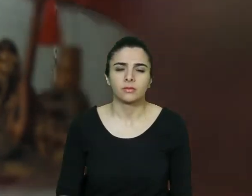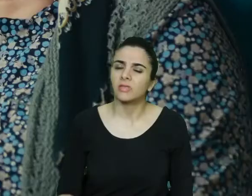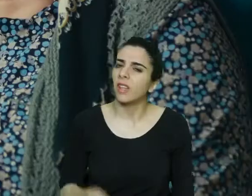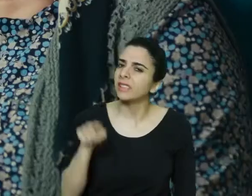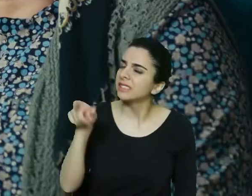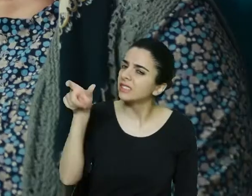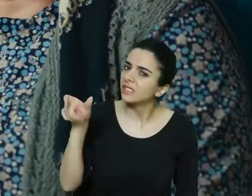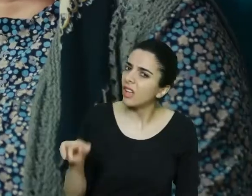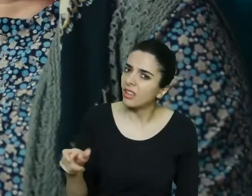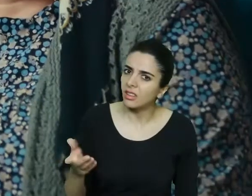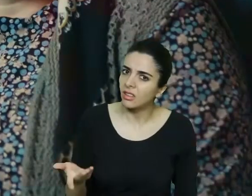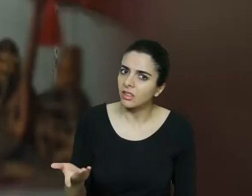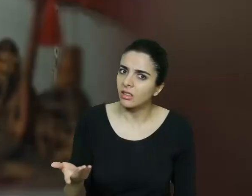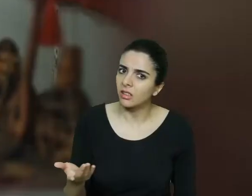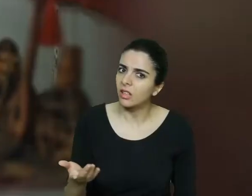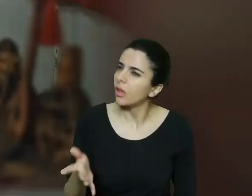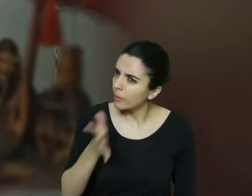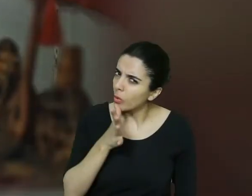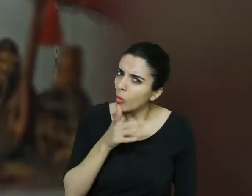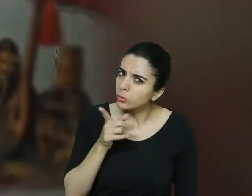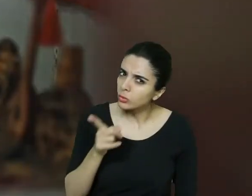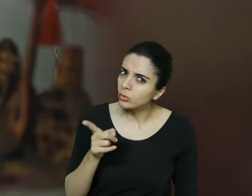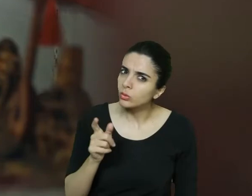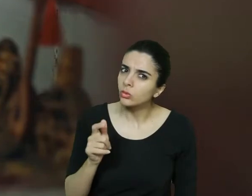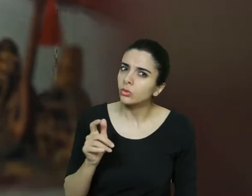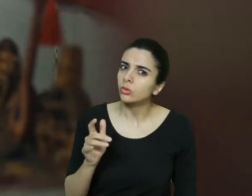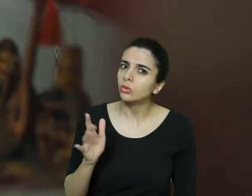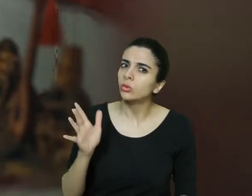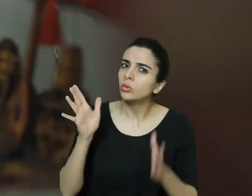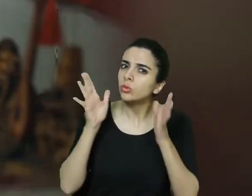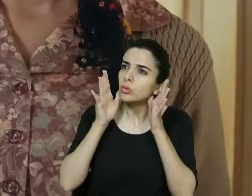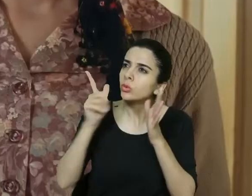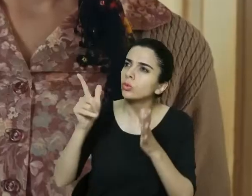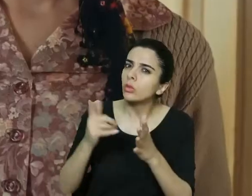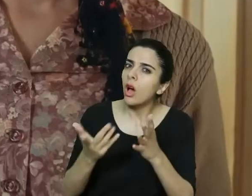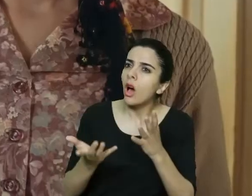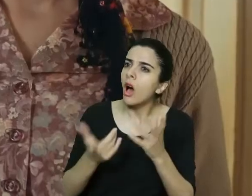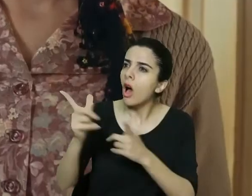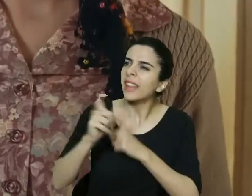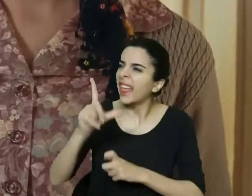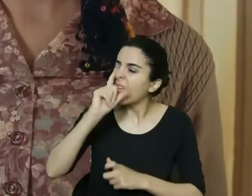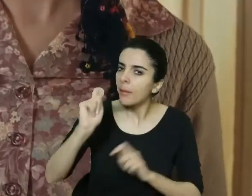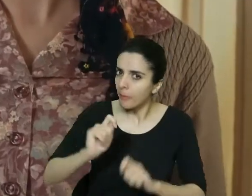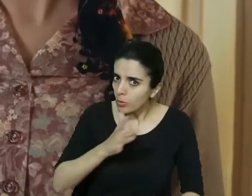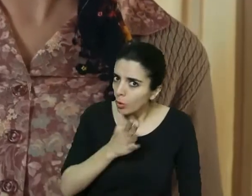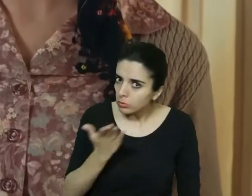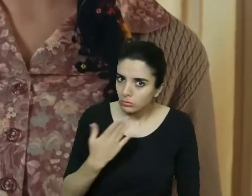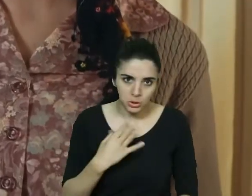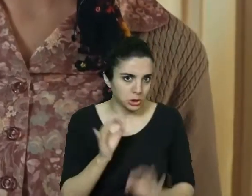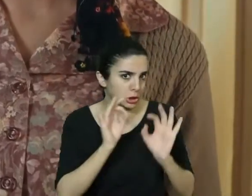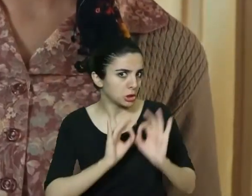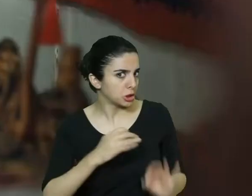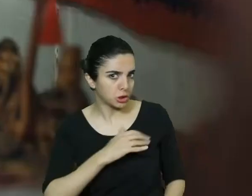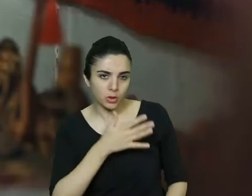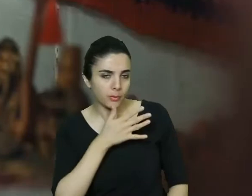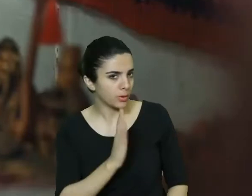Sen biliyor muydun bu Sünnilere kimin ateş ettiğini? Yok canım, nereden